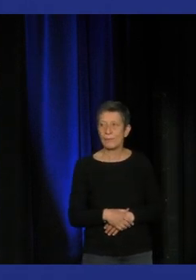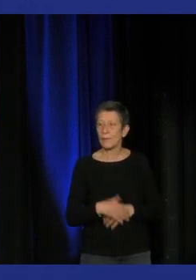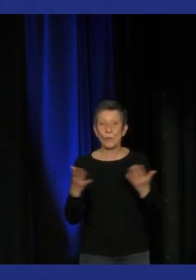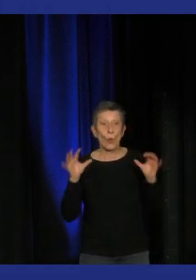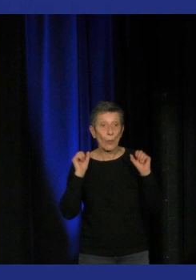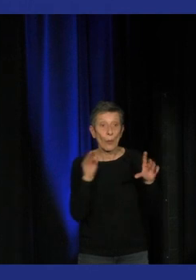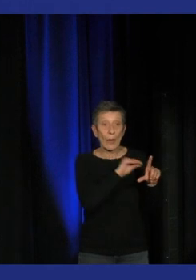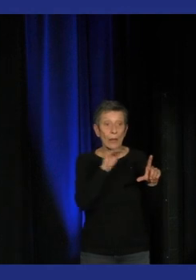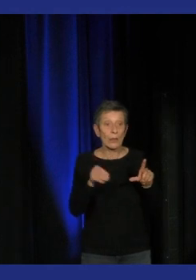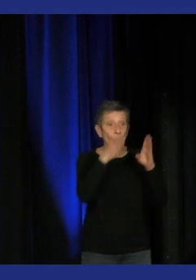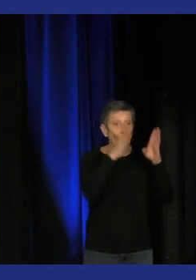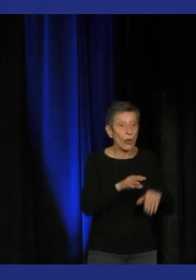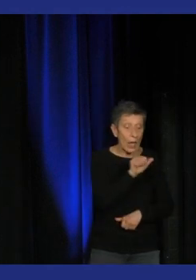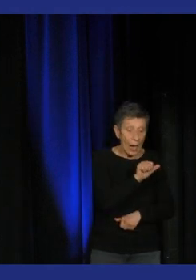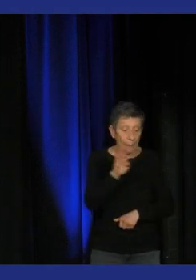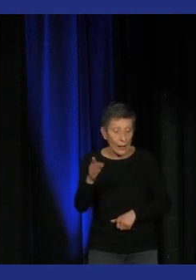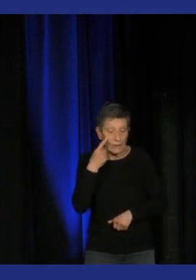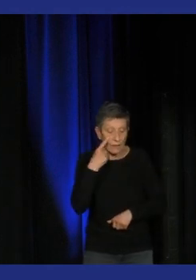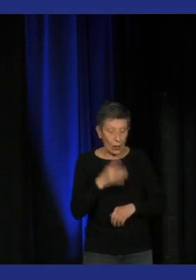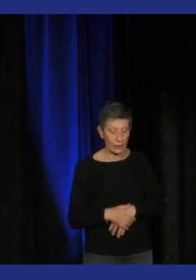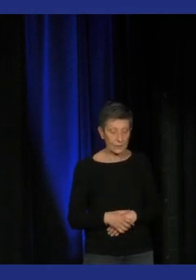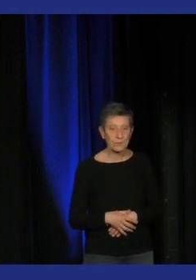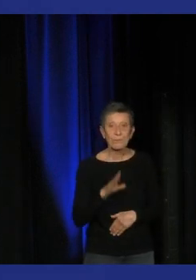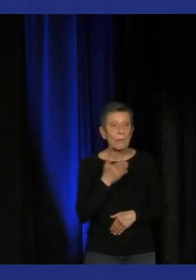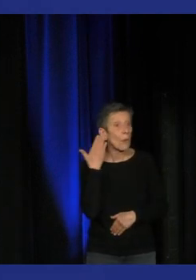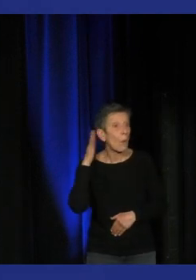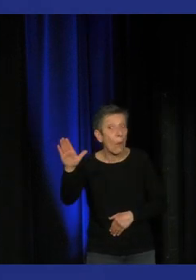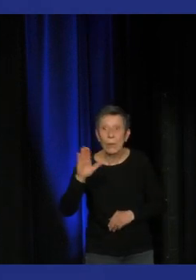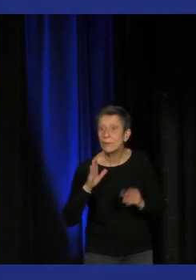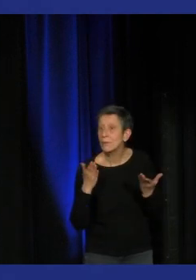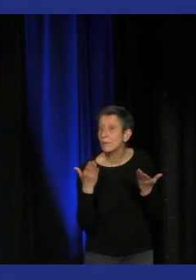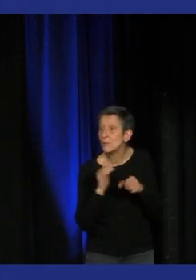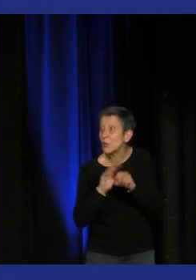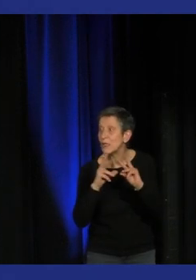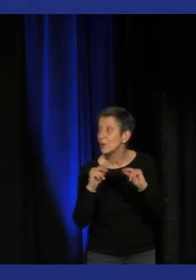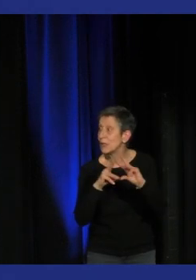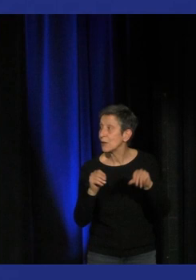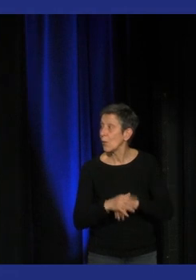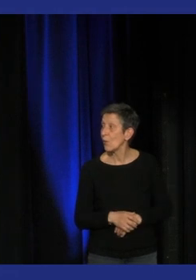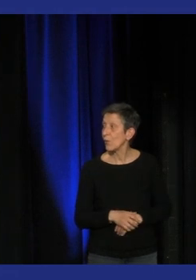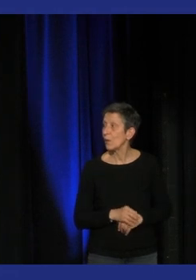et B à voir. Est-ce que vous avez encore d'autres explications?